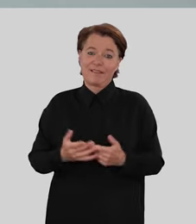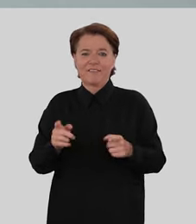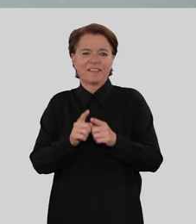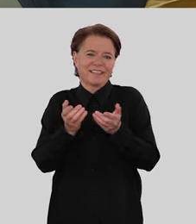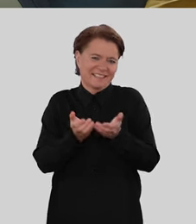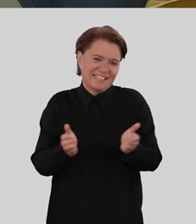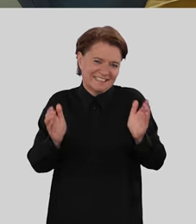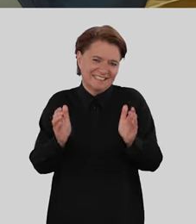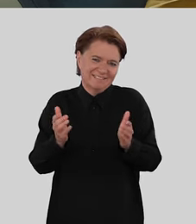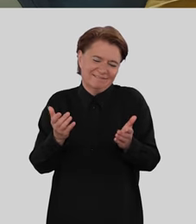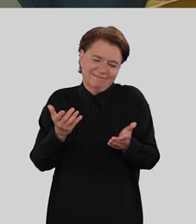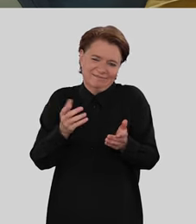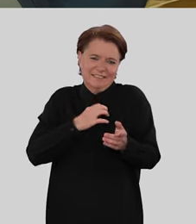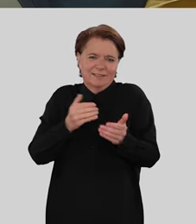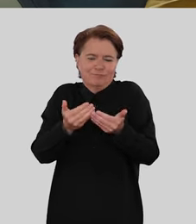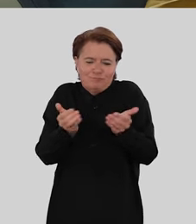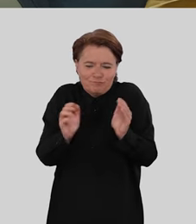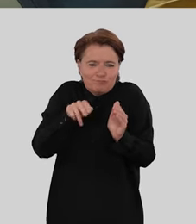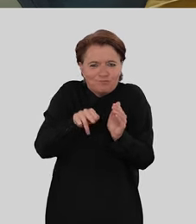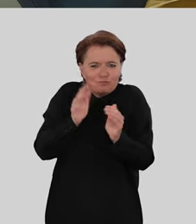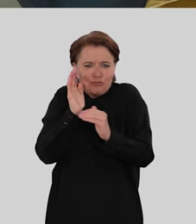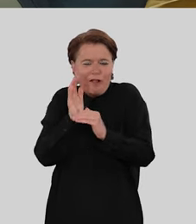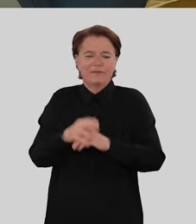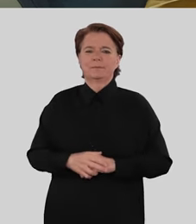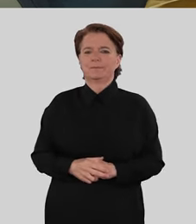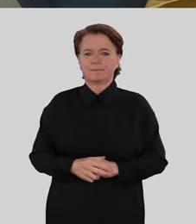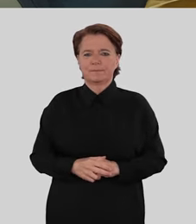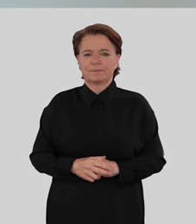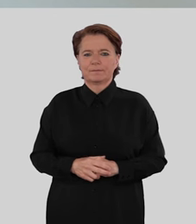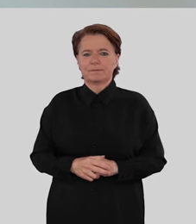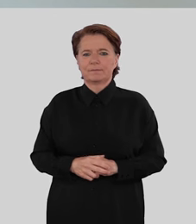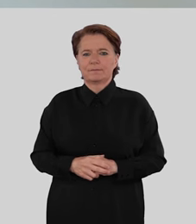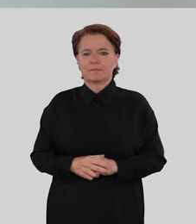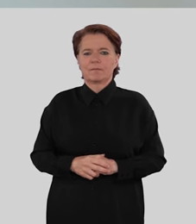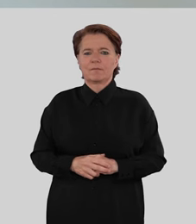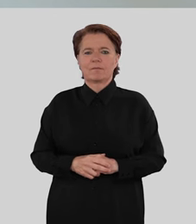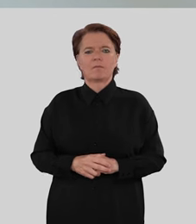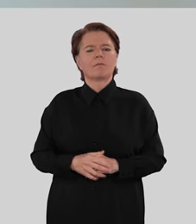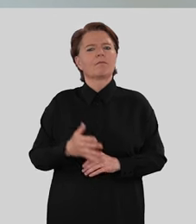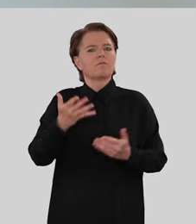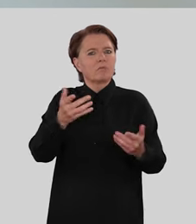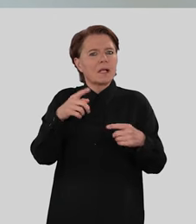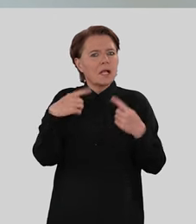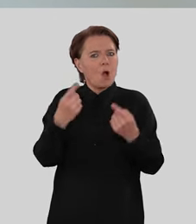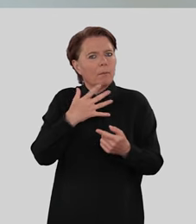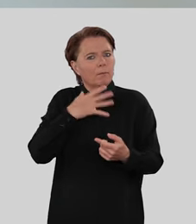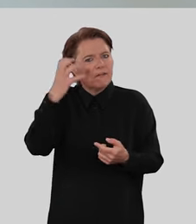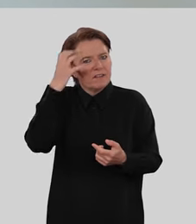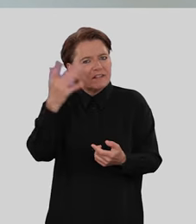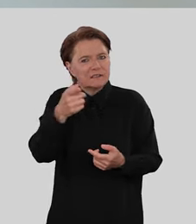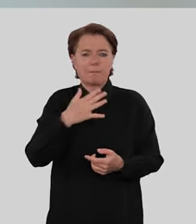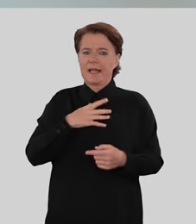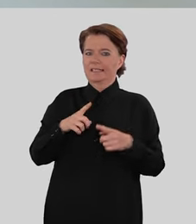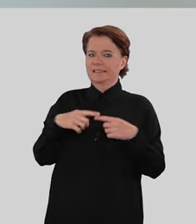Ja, es ist ein kleines Nest, sage ich immer. Welcher Raum ist denn Ihr Lieblingsraum? Mein Zimmer.